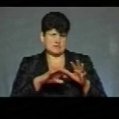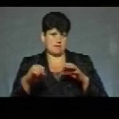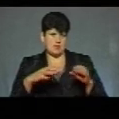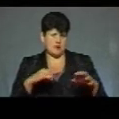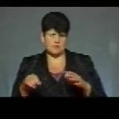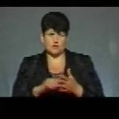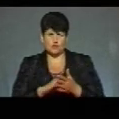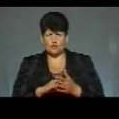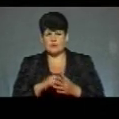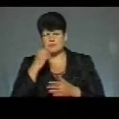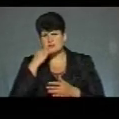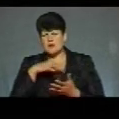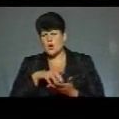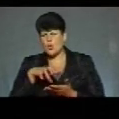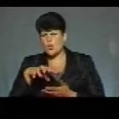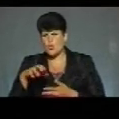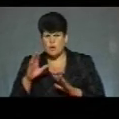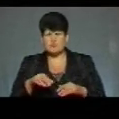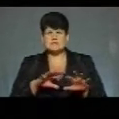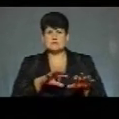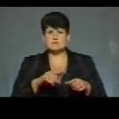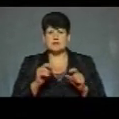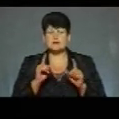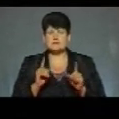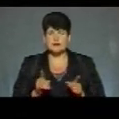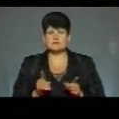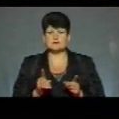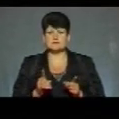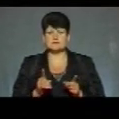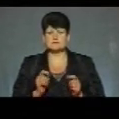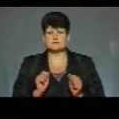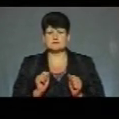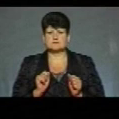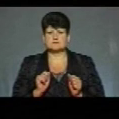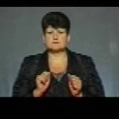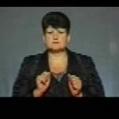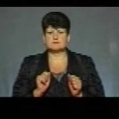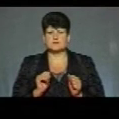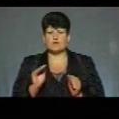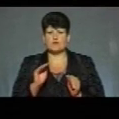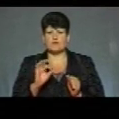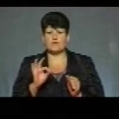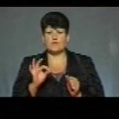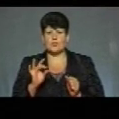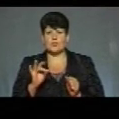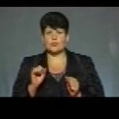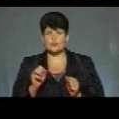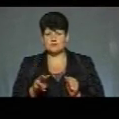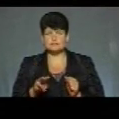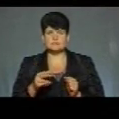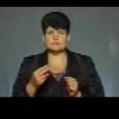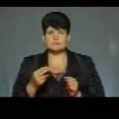мене якісь старі копії, вони вилучили, навіть не повірите, щось з форумом, з там, львівським медіагором,